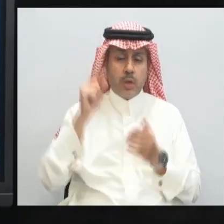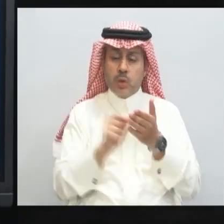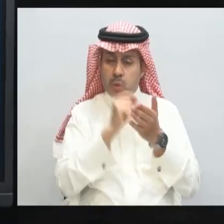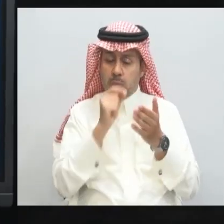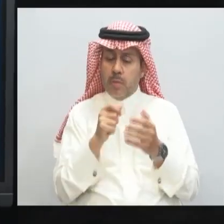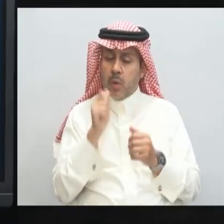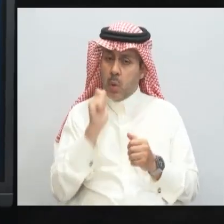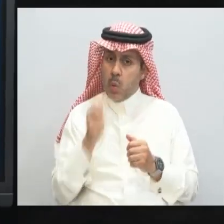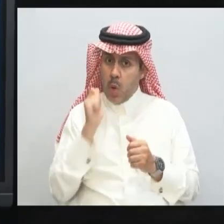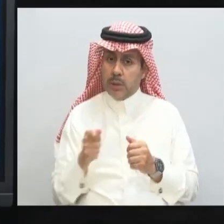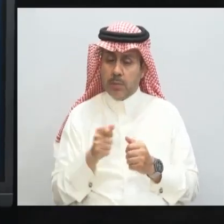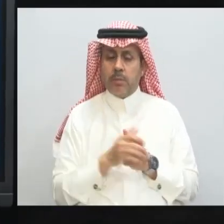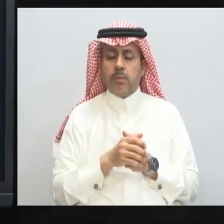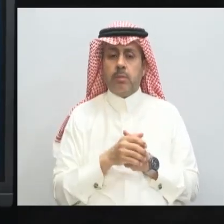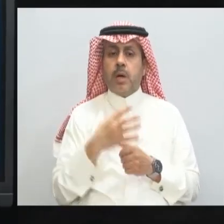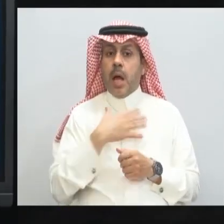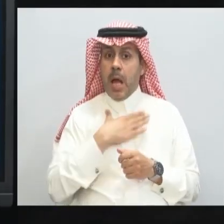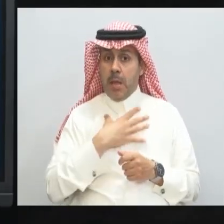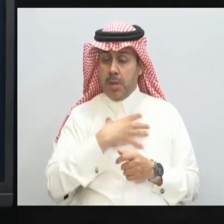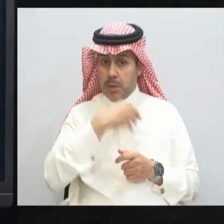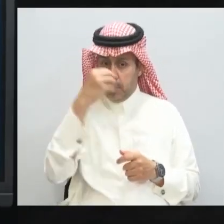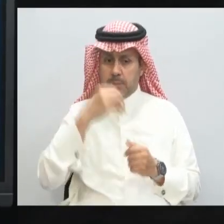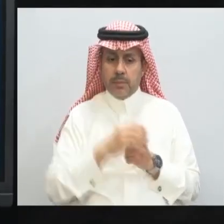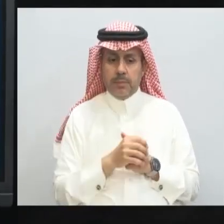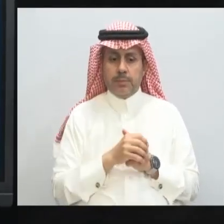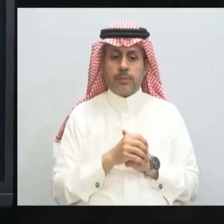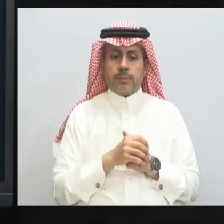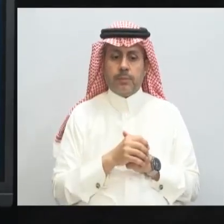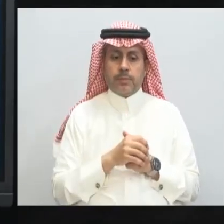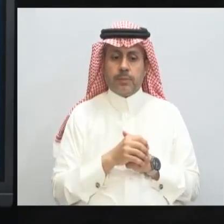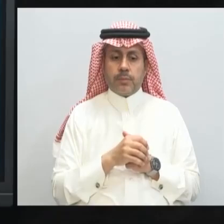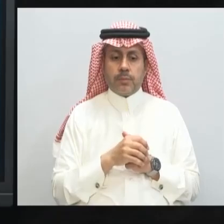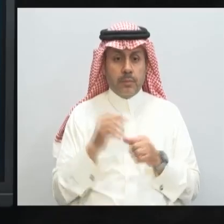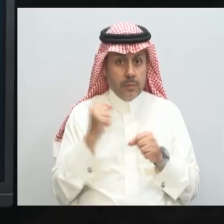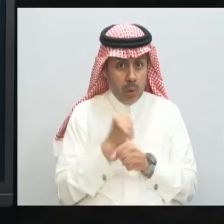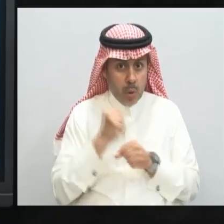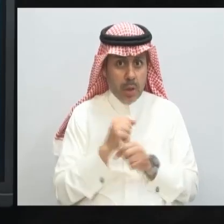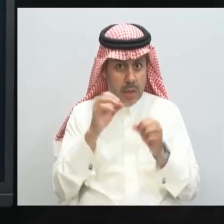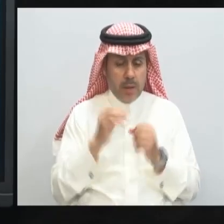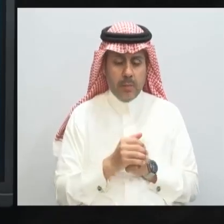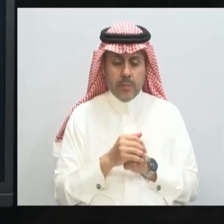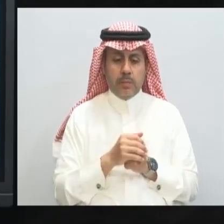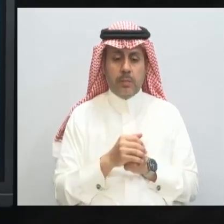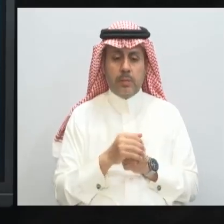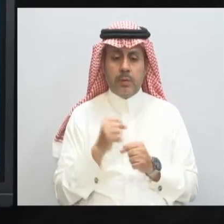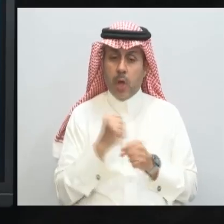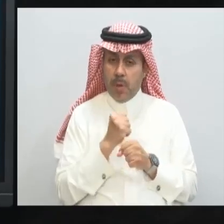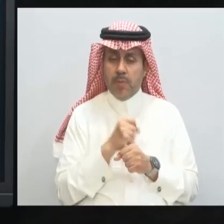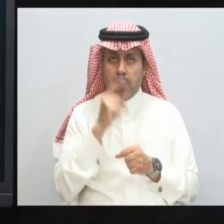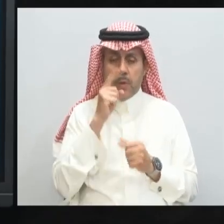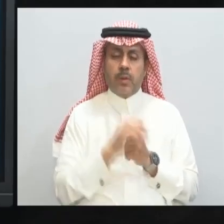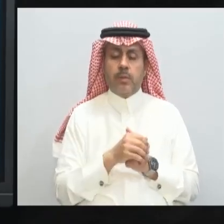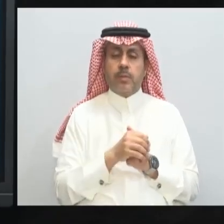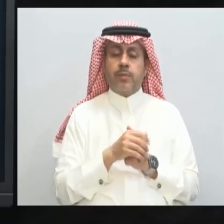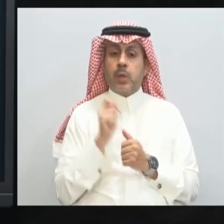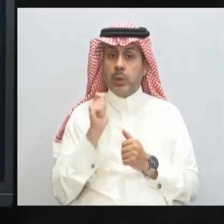سيحصل و وسيخرج ما في هذه الصدور فانت حين اذ تحقق هذه الايه وتعمل بمقتضى هذه الايه وهي